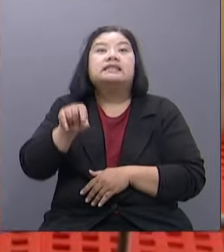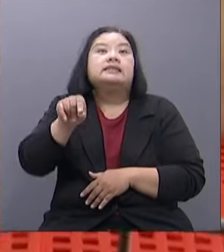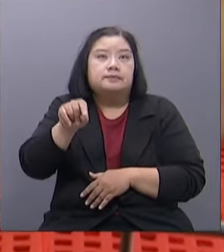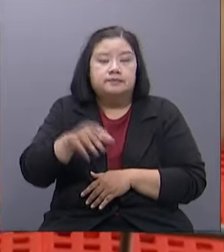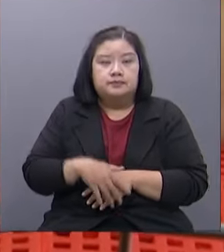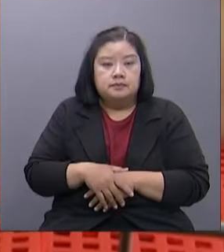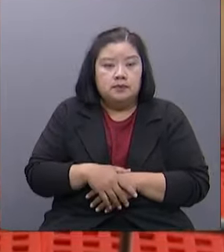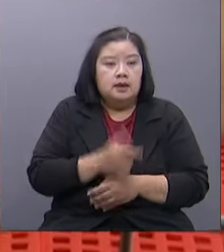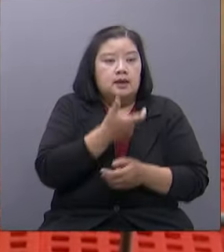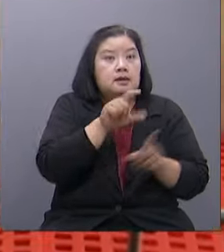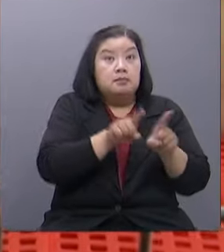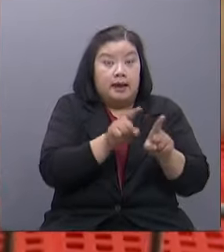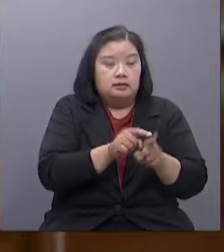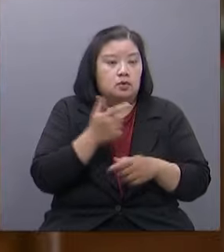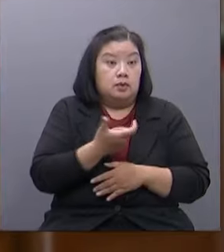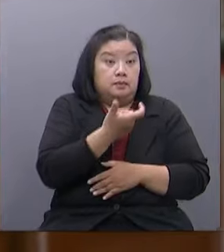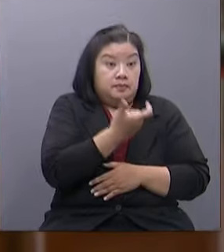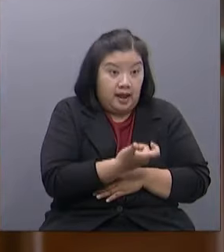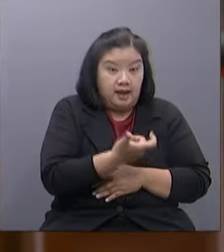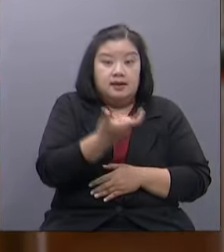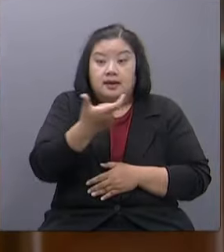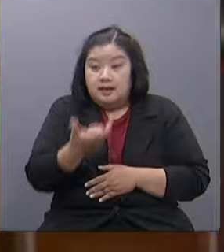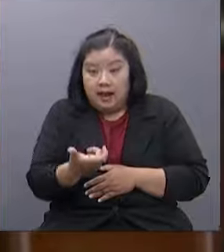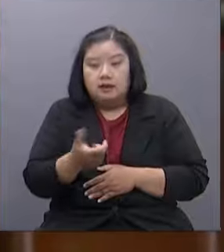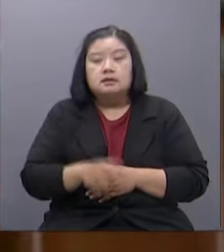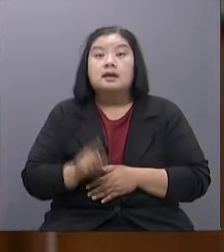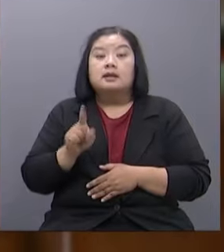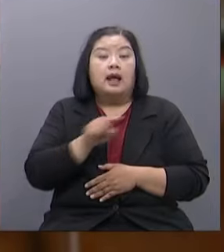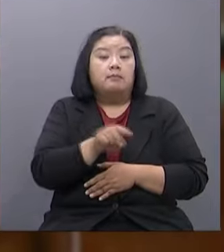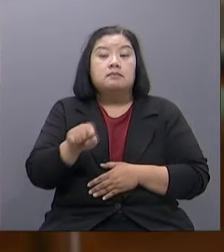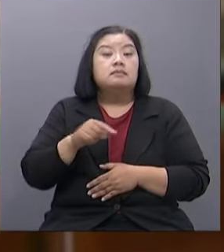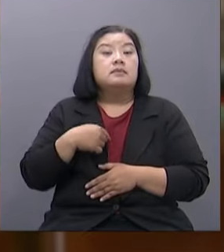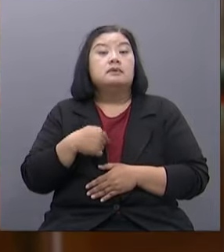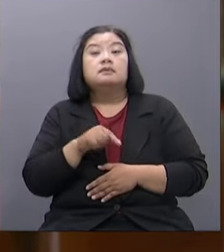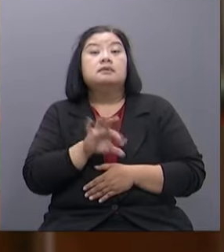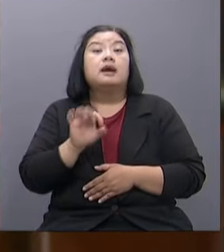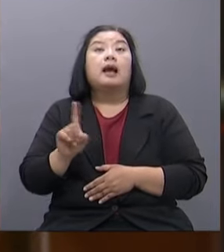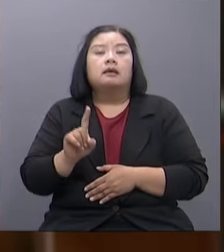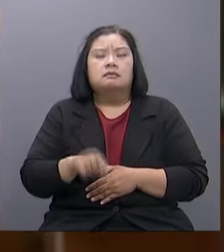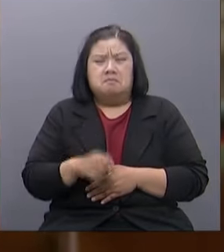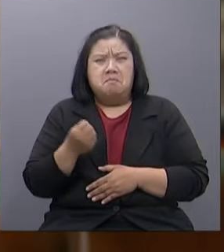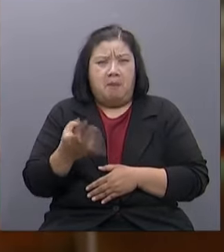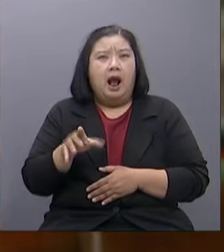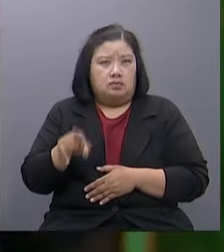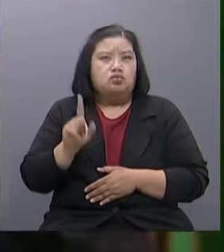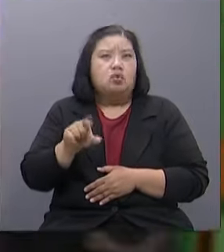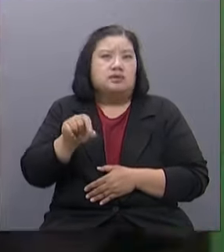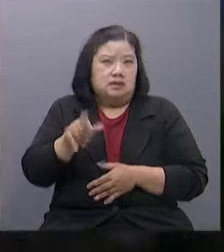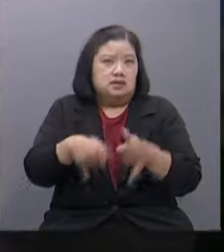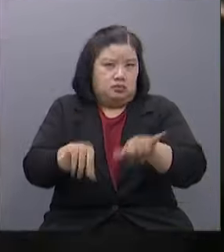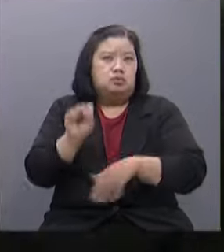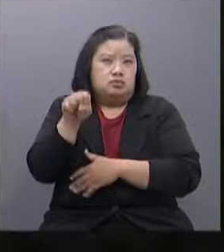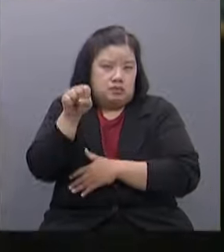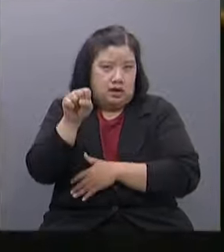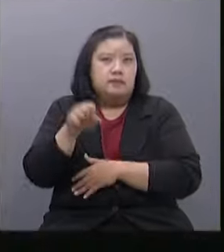ค้าในส่วนตัวของลูกค้าเนี่ยอยากจะไปร้านไหนมันเห็นแล้วก็ตื่นตามากกว่าดูมีอะไรหลากหลายคือ